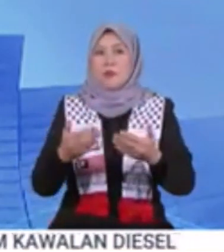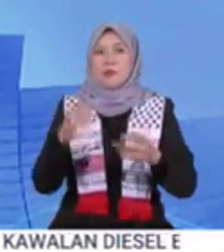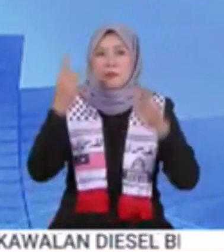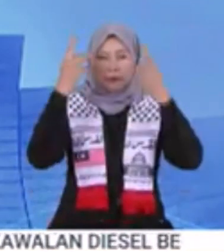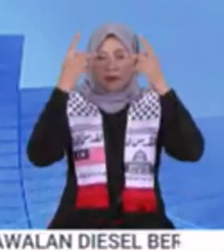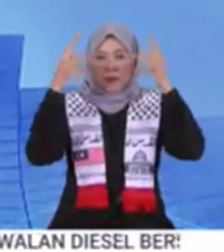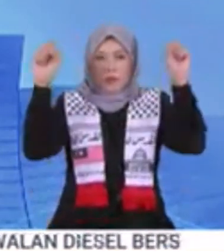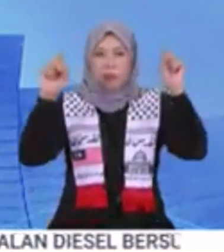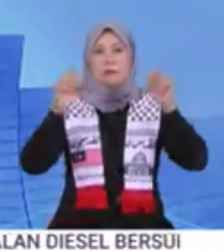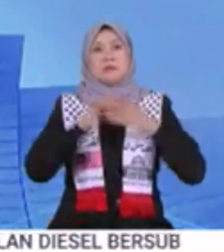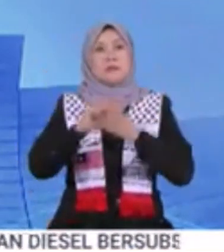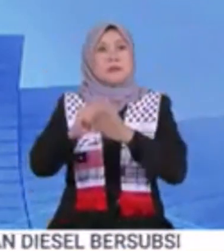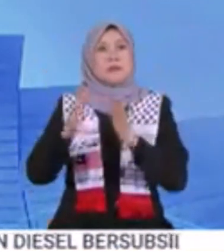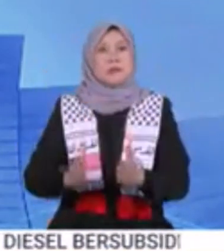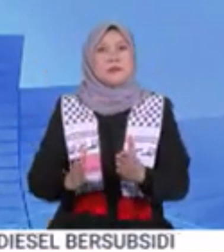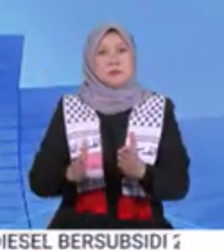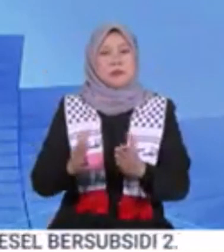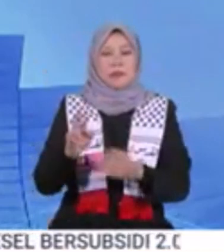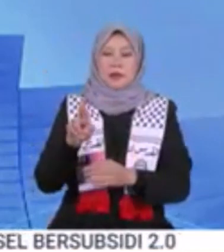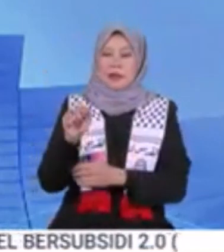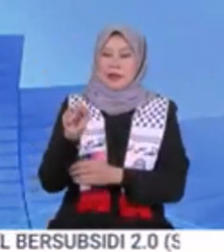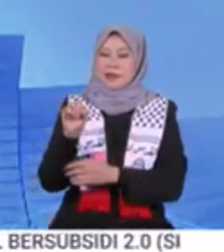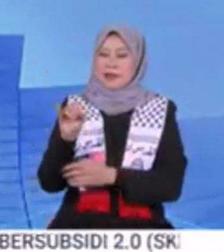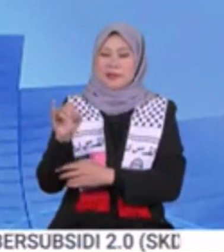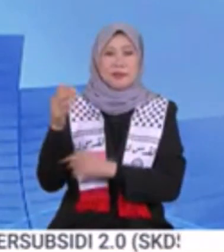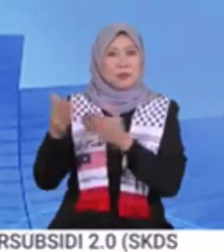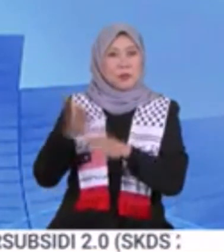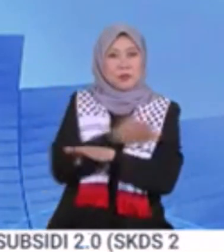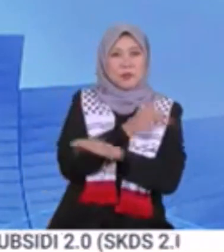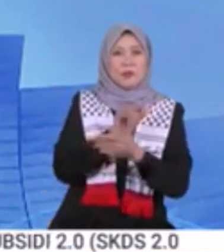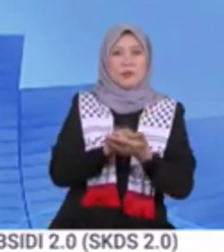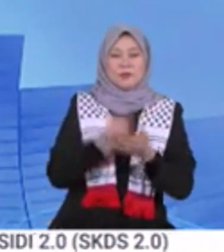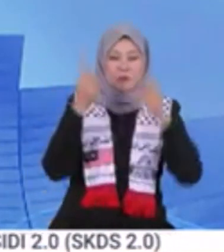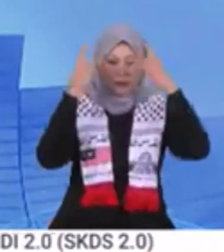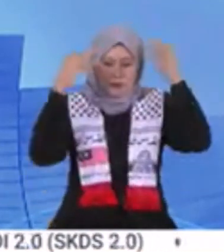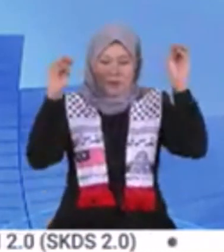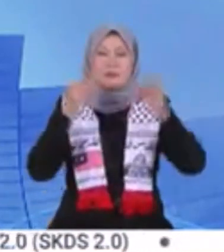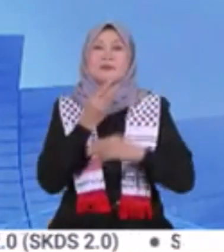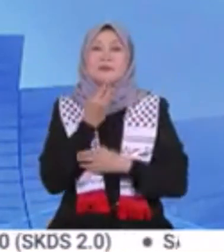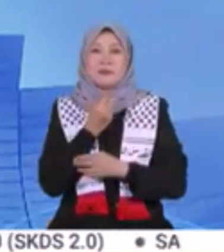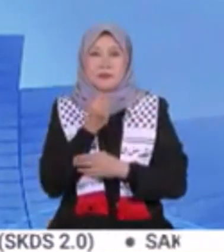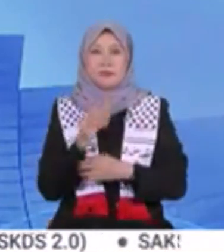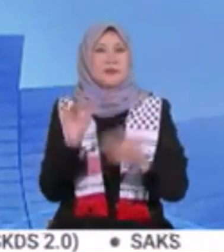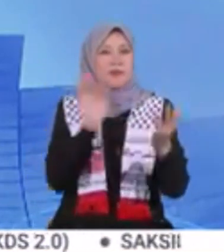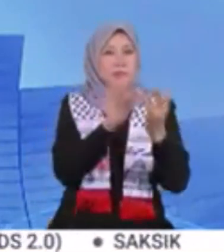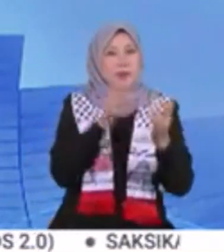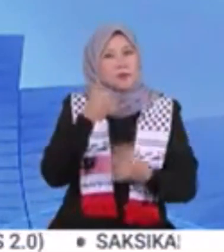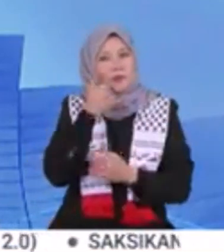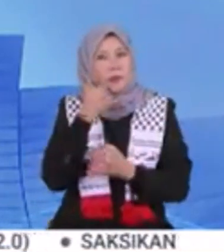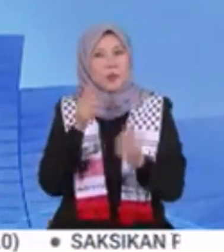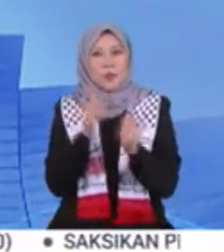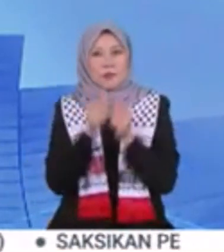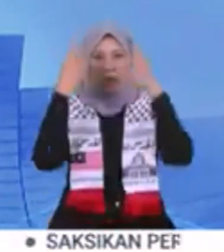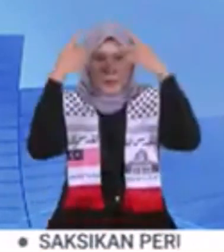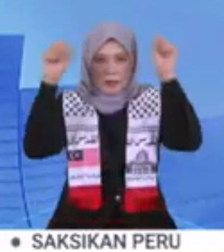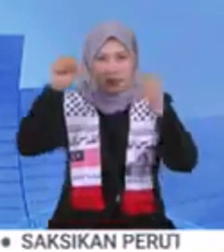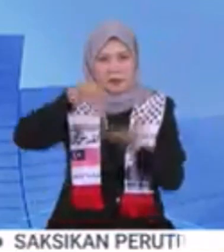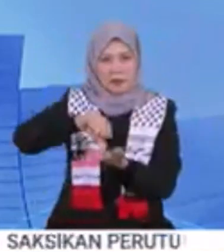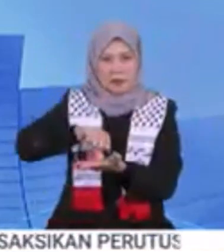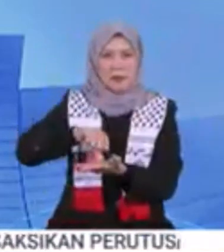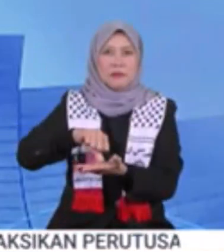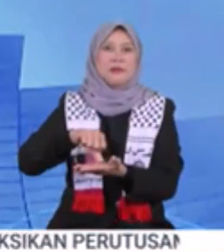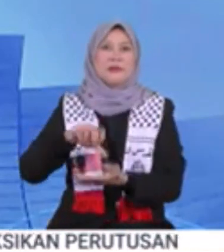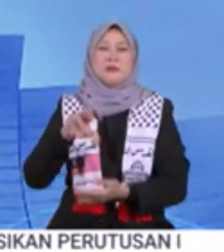pimpinan Presiden Ibrahim Raisi sebelum ini. Perkara itu dimaklumkan Perdana Menteri Datuk Seri Anwar Ibrahim ketika menghubungi Presiden Interim Iran Mohammad